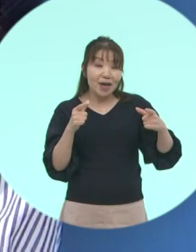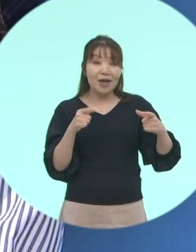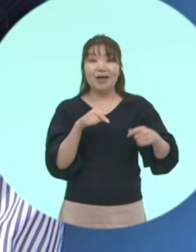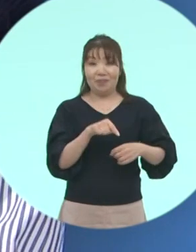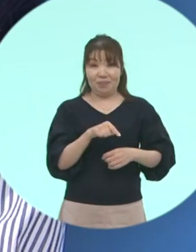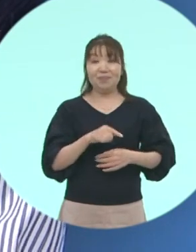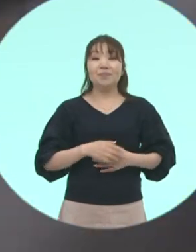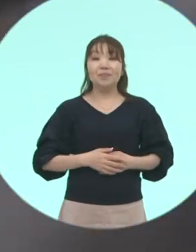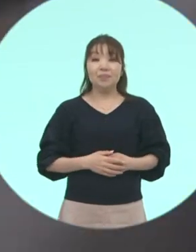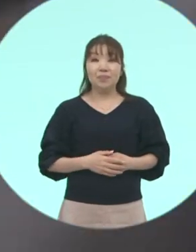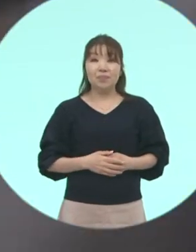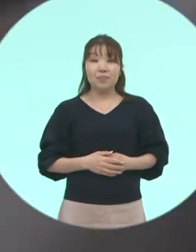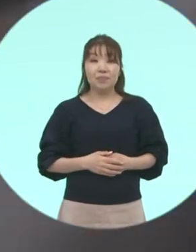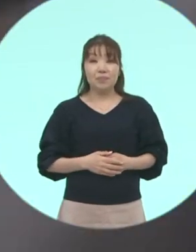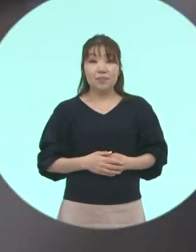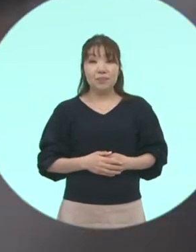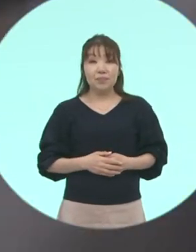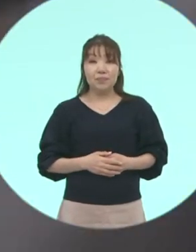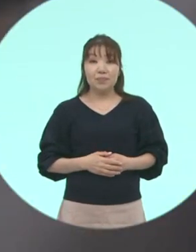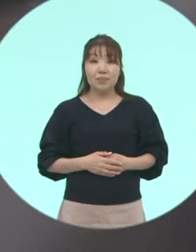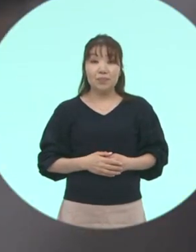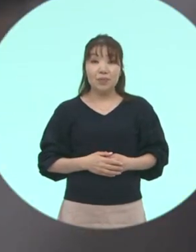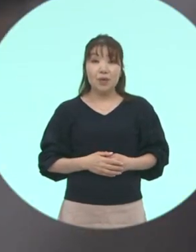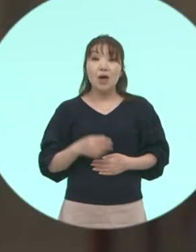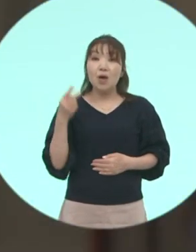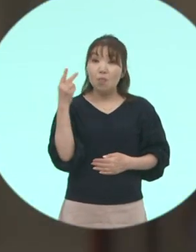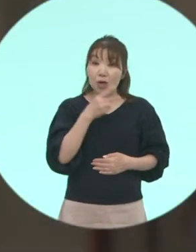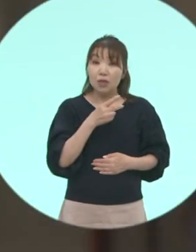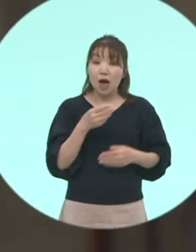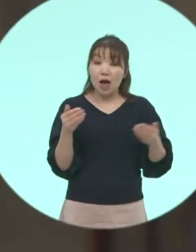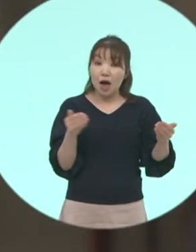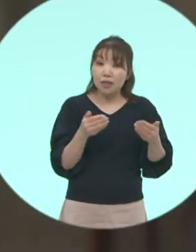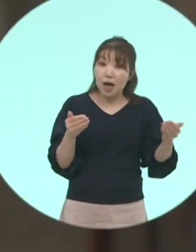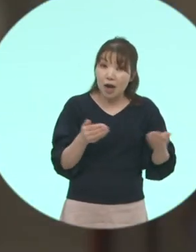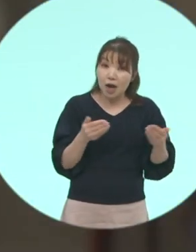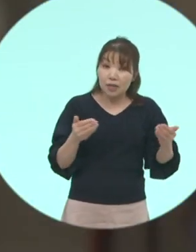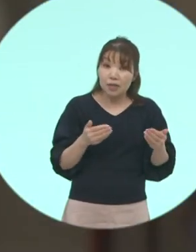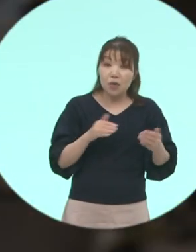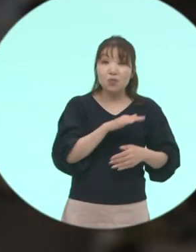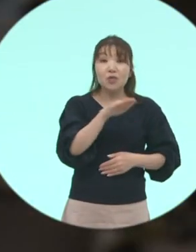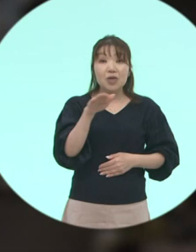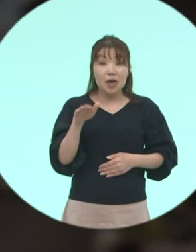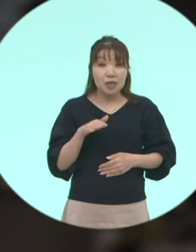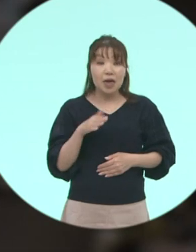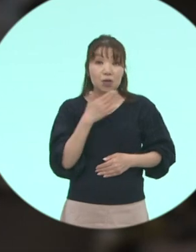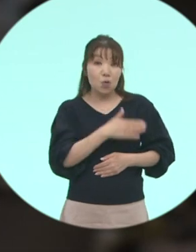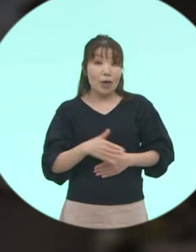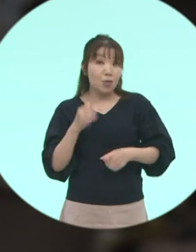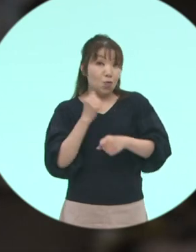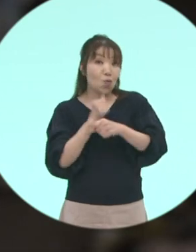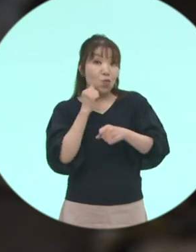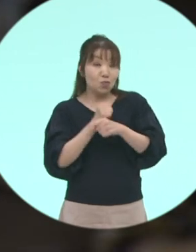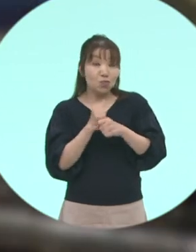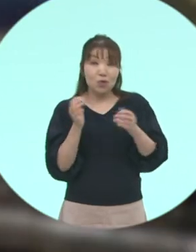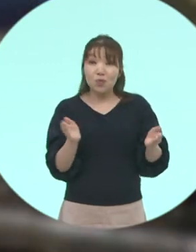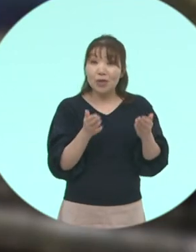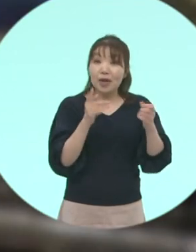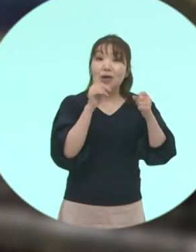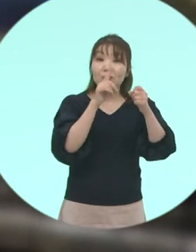持っています。 さらに働き盛り世代の方々の健康づくりを促す